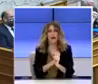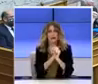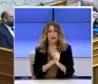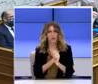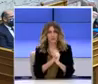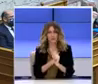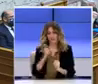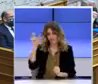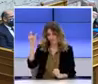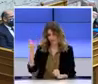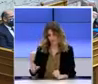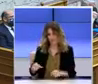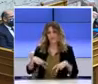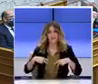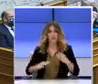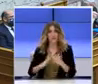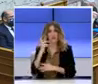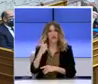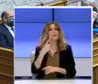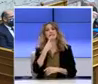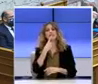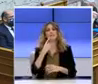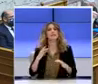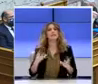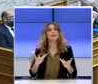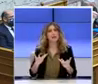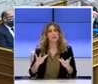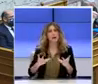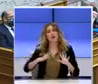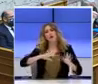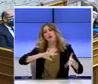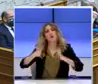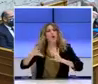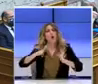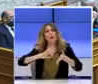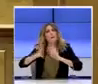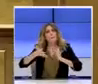να ανοίξει το λιανεμπόριο σε ζώνες δεν έχει αποκλειστεί.